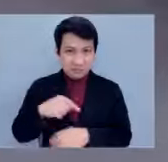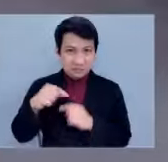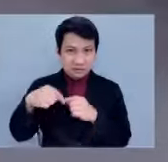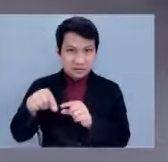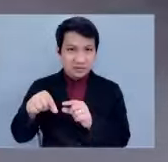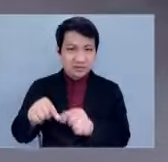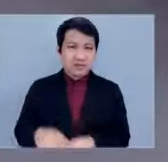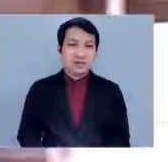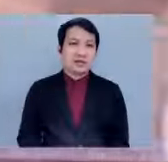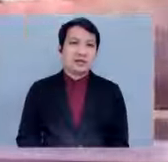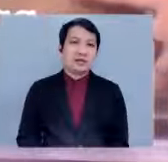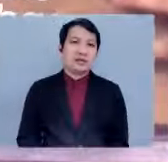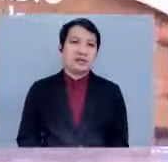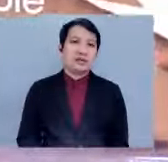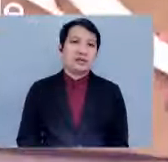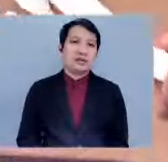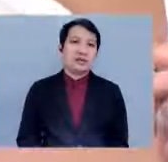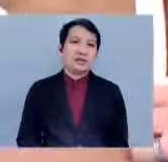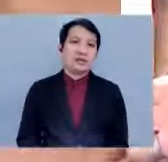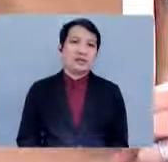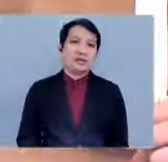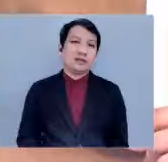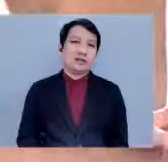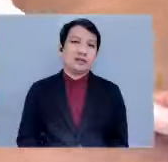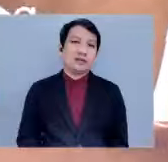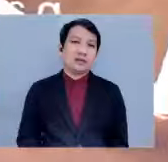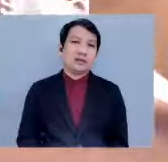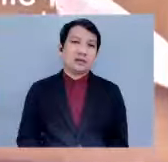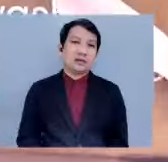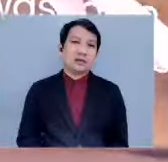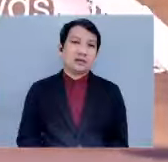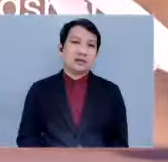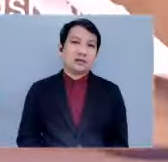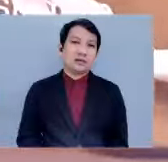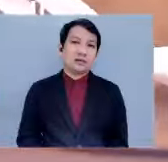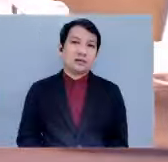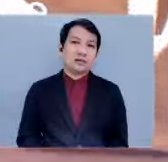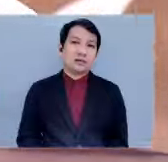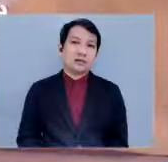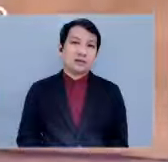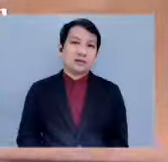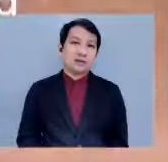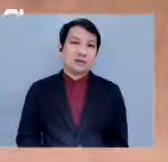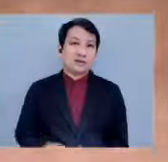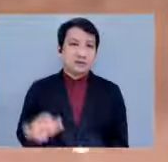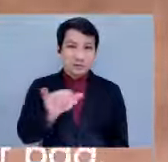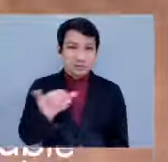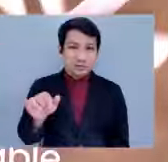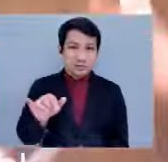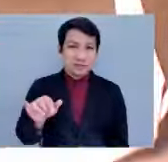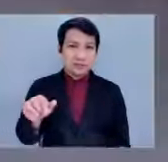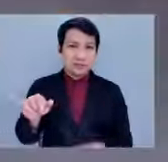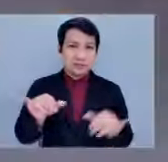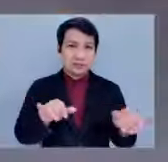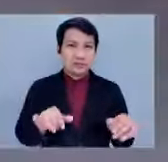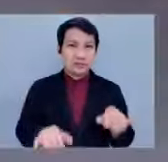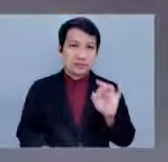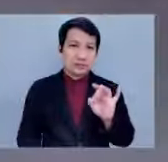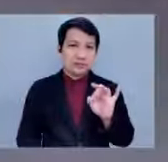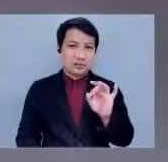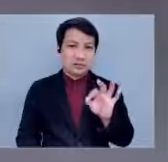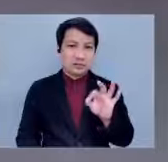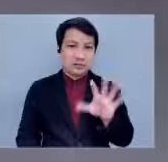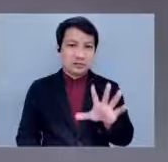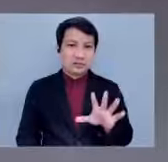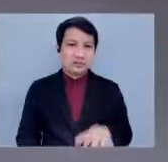Mas pang-habitabi natin. Yung mas malaking size. So, this one is 895, 795. Same sila ng size. So, ito ay 895. 895 is our biggest